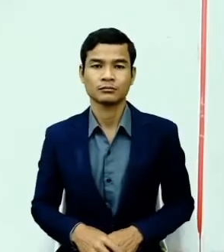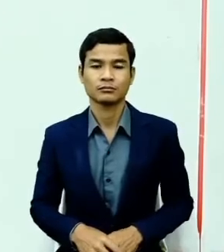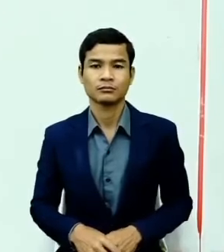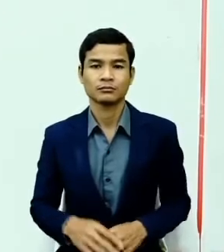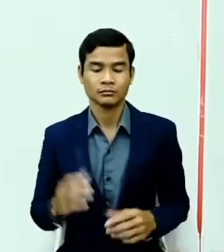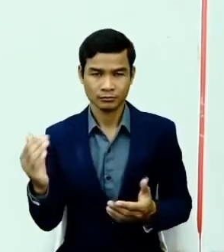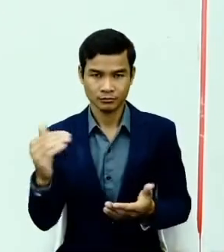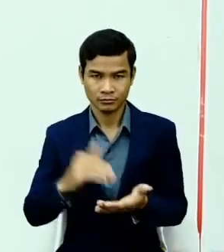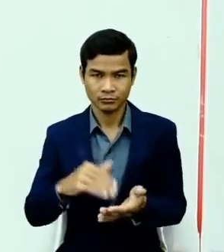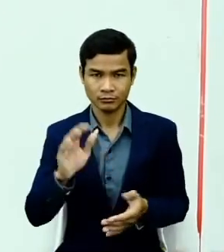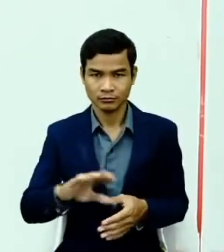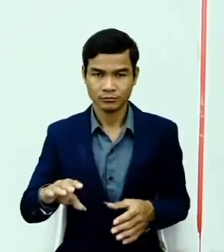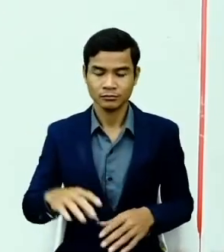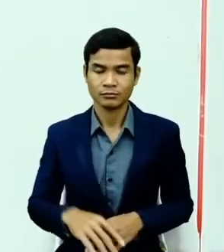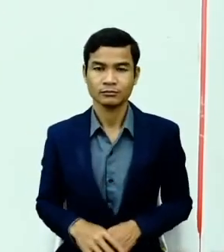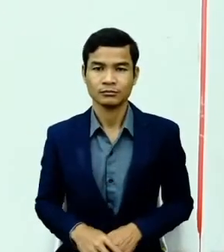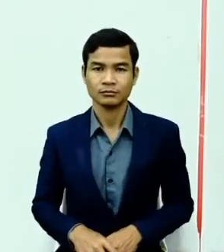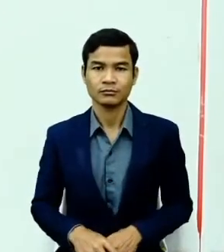អានម្ដងទៀត